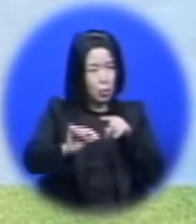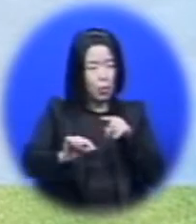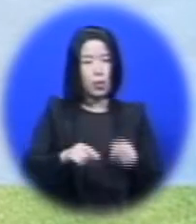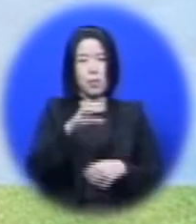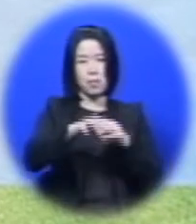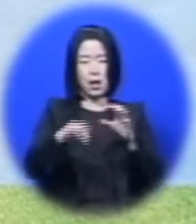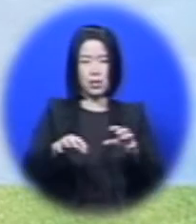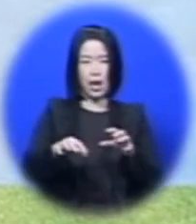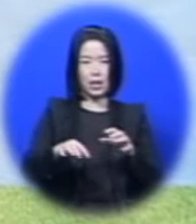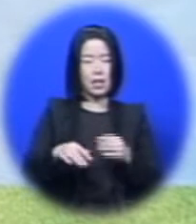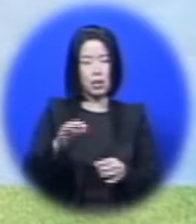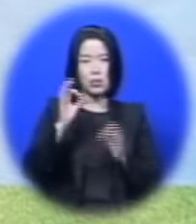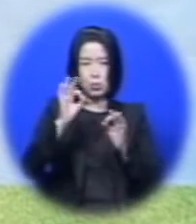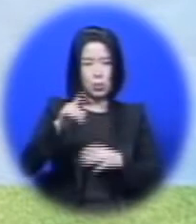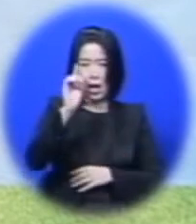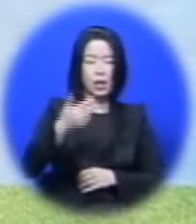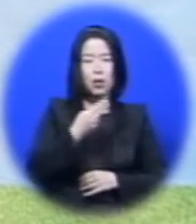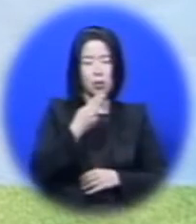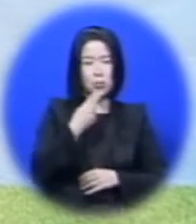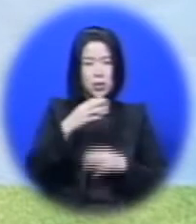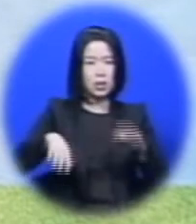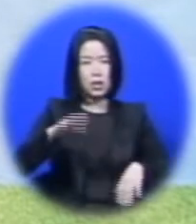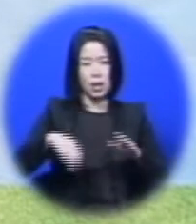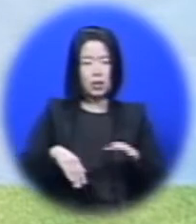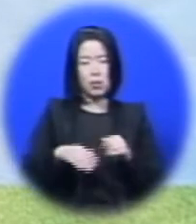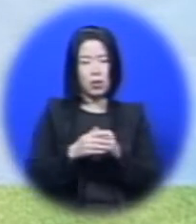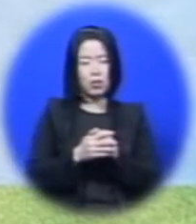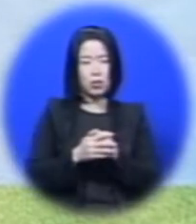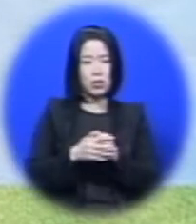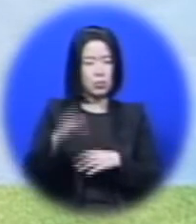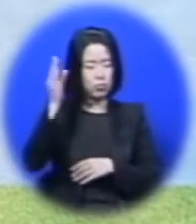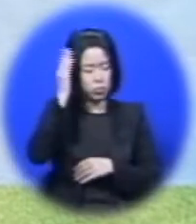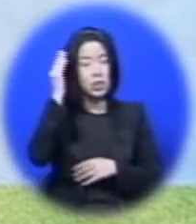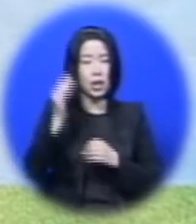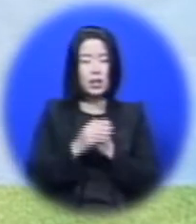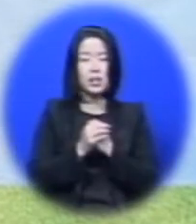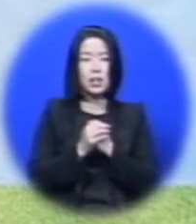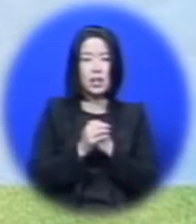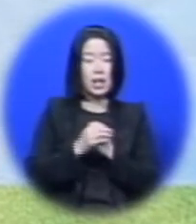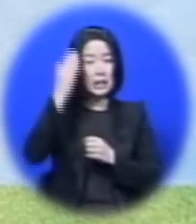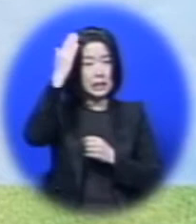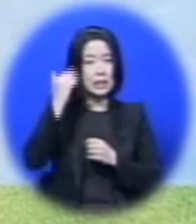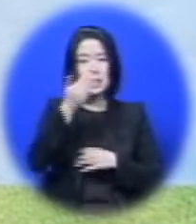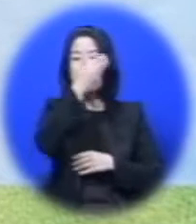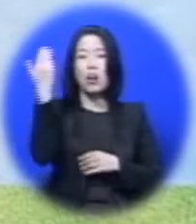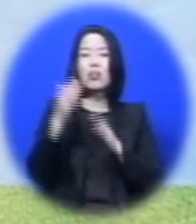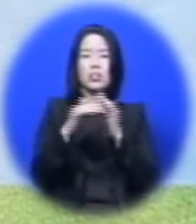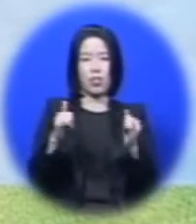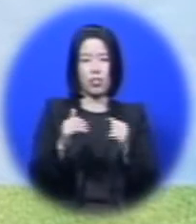맨발로 그냥 그렇게 지내다고 할 정도로 아주 무식한 그런 흑인